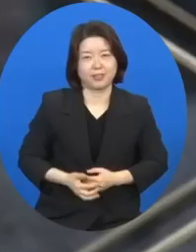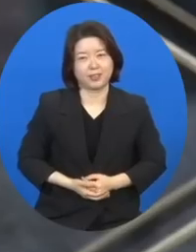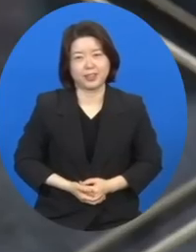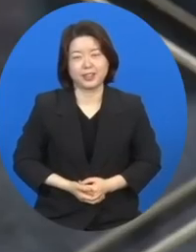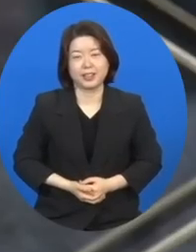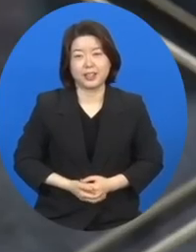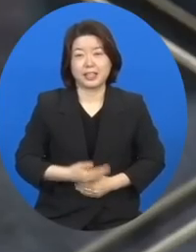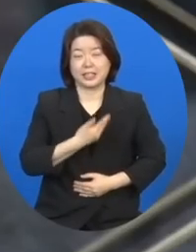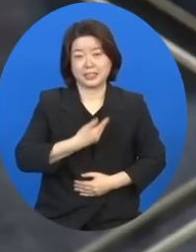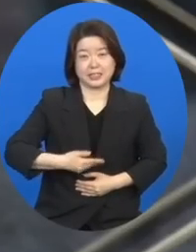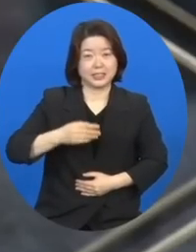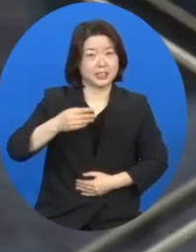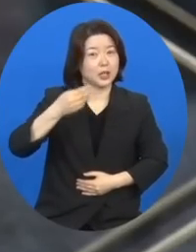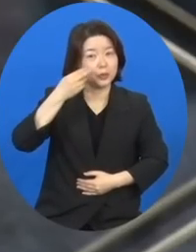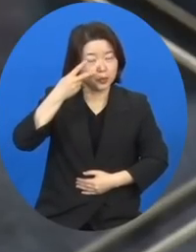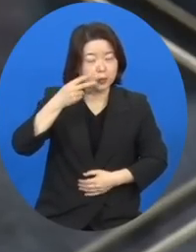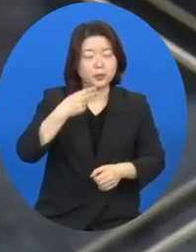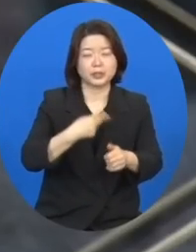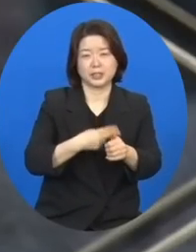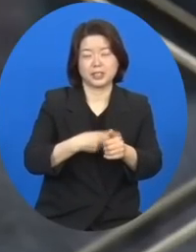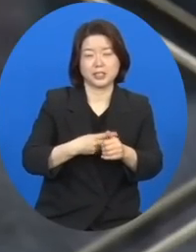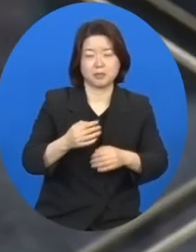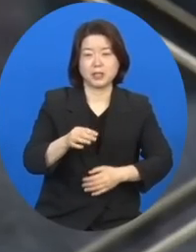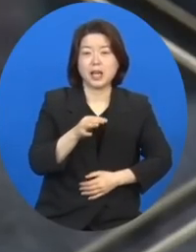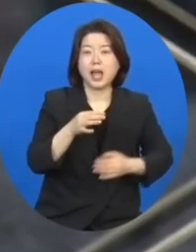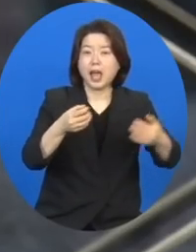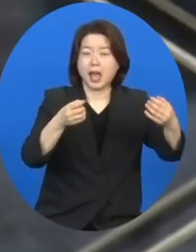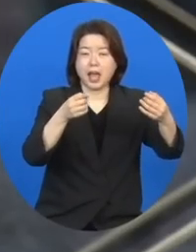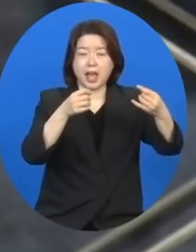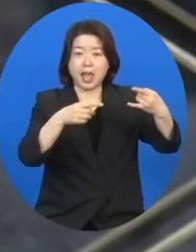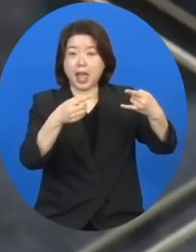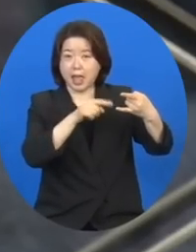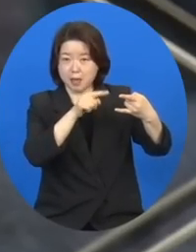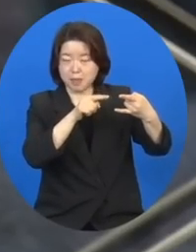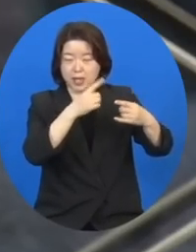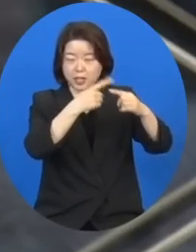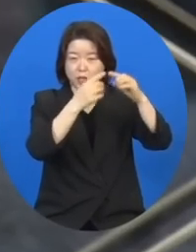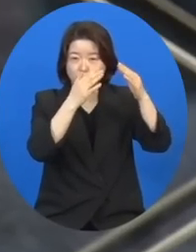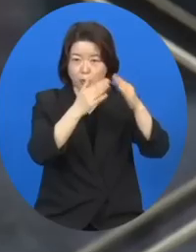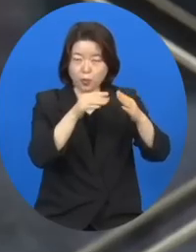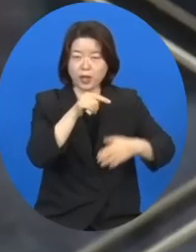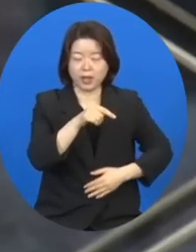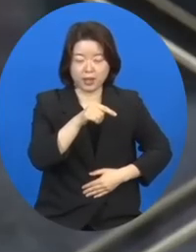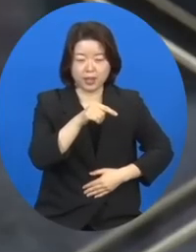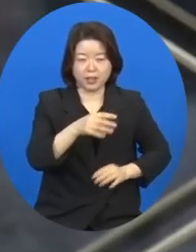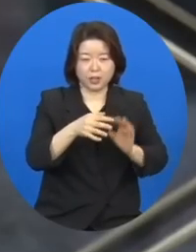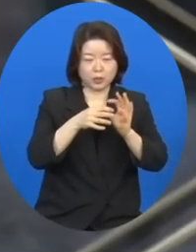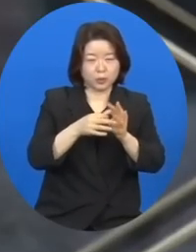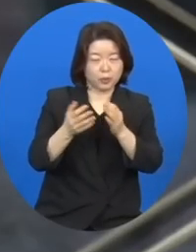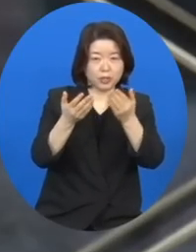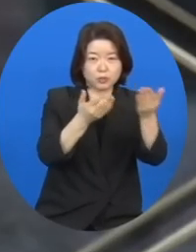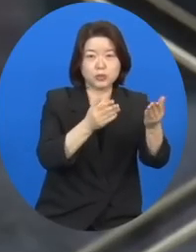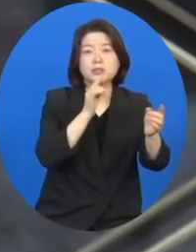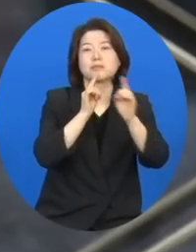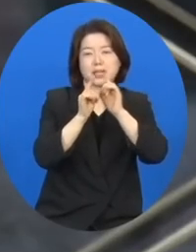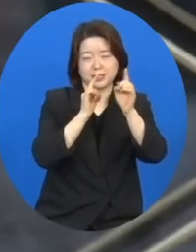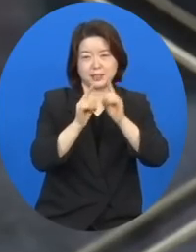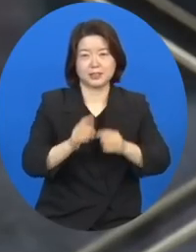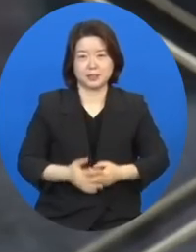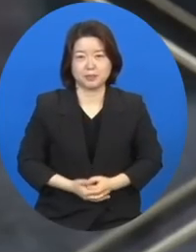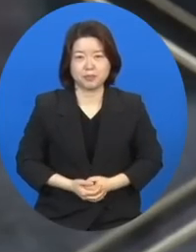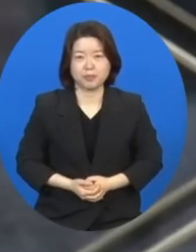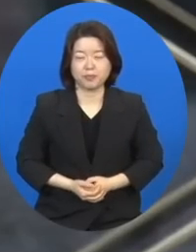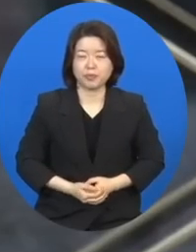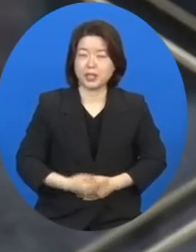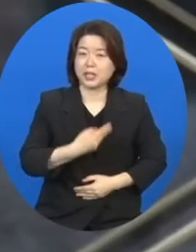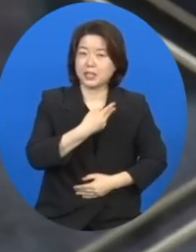사도 바울이 에베소 교회를 위해서 여러분 기도하는 장면이 우리가 오늘 읽은 본문입니다. 과연 사도 바울은